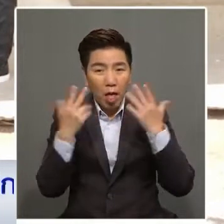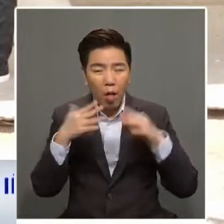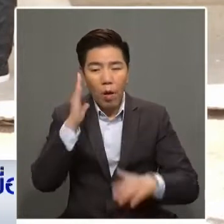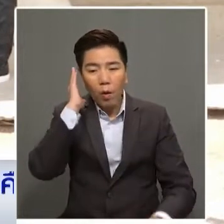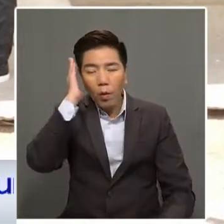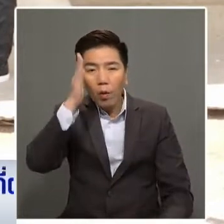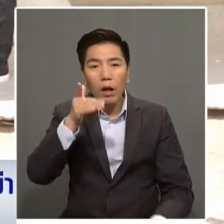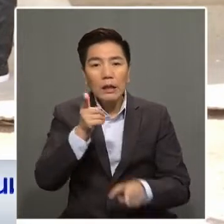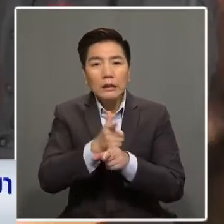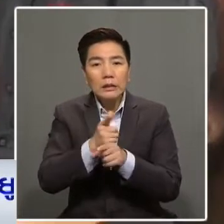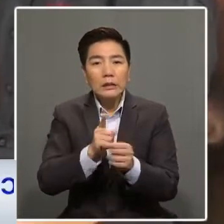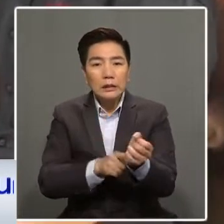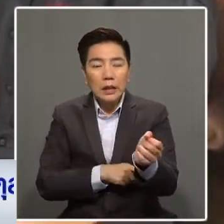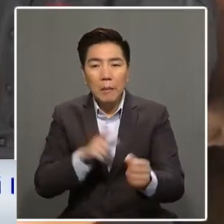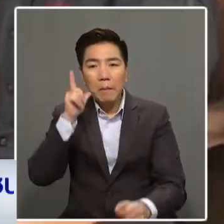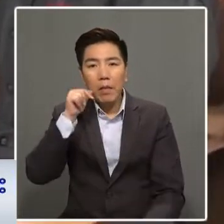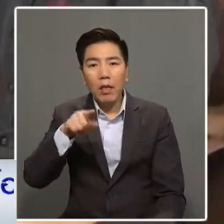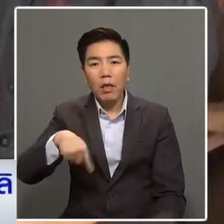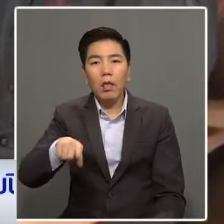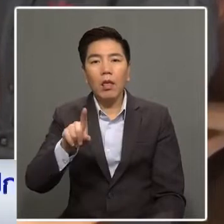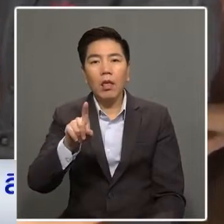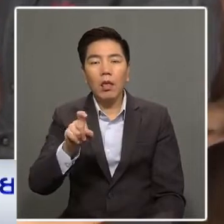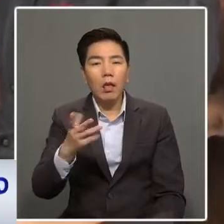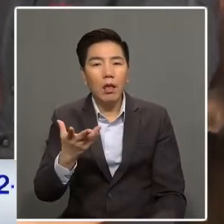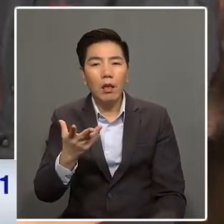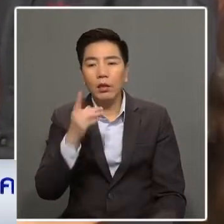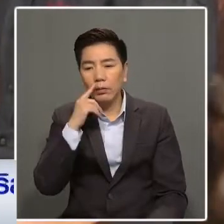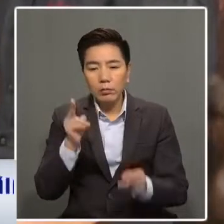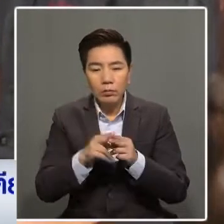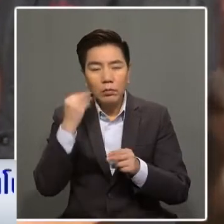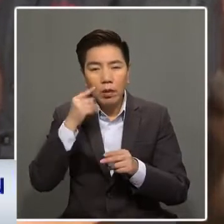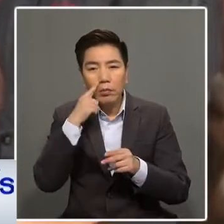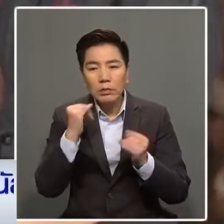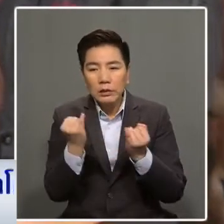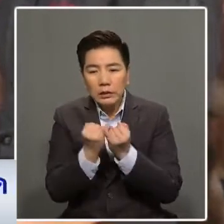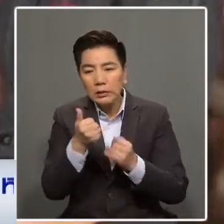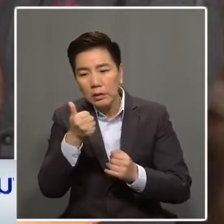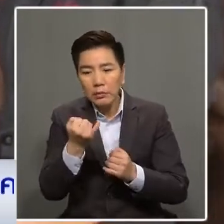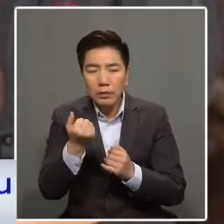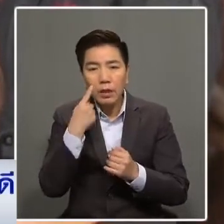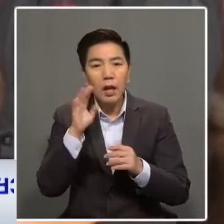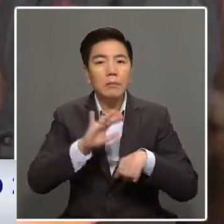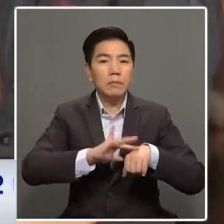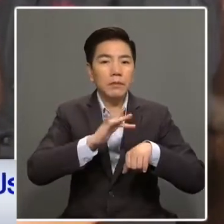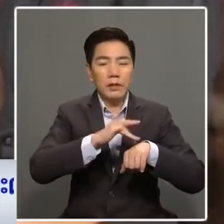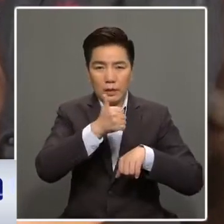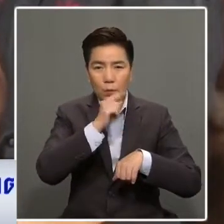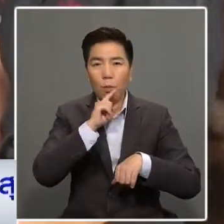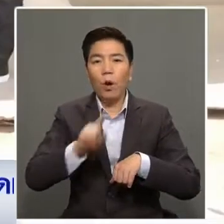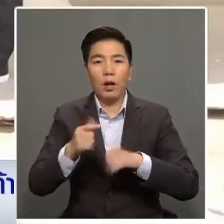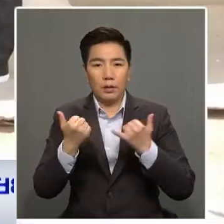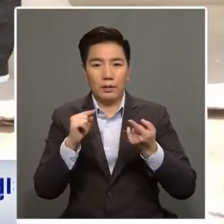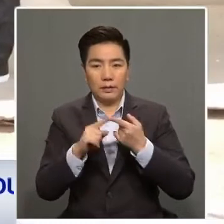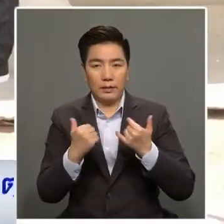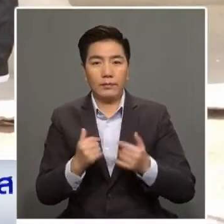อนานๆไปเลี้ยงไปนานๆนะแม่วัวก็จะเสียพอผสมเทียมบ่อยๆมันก็จะติดมั่งไม่ติดมั่ง เอาแบบธรรมชาติดีกว่า แบบธรรมชาติดีกว่